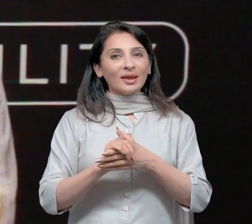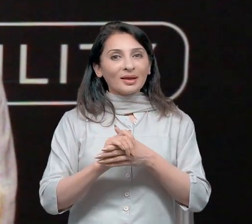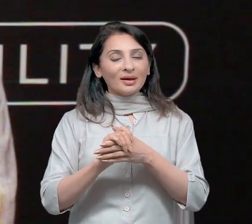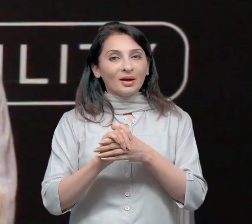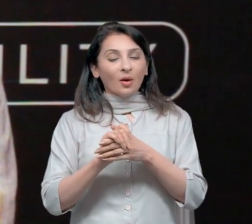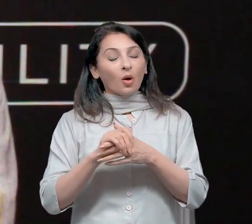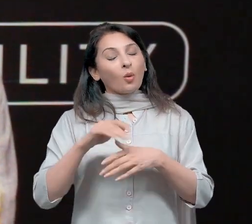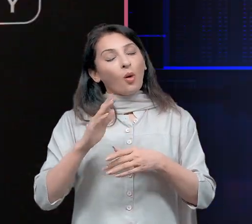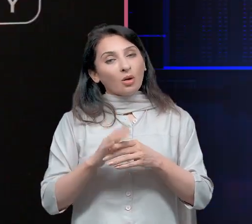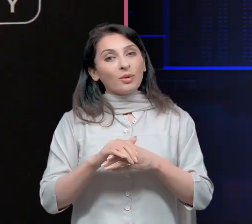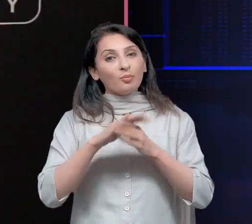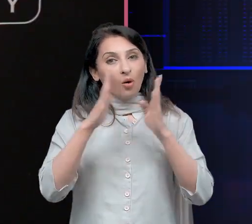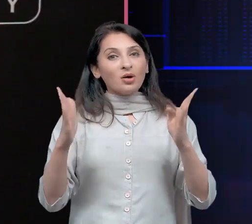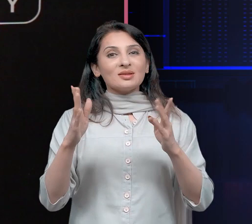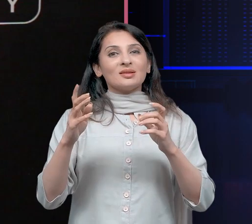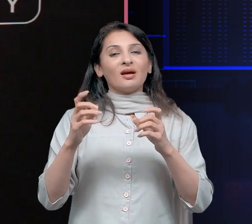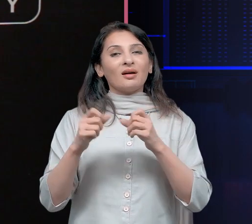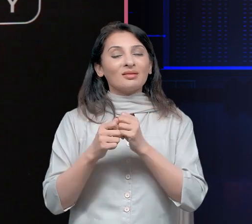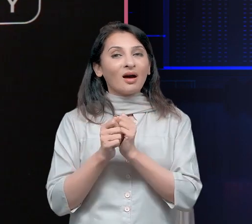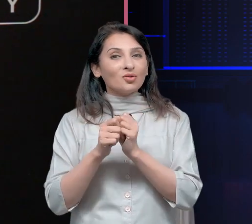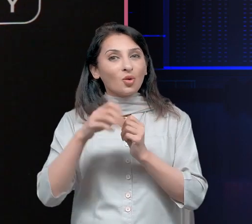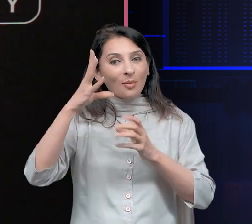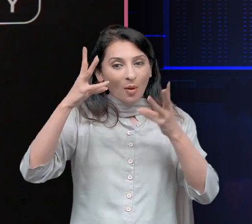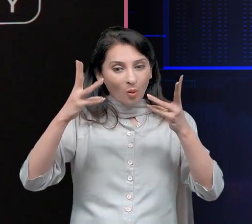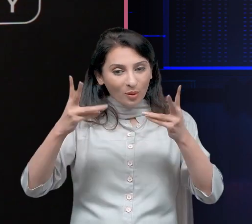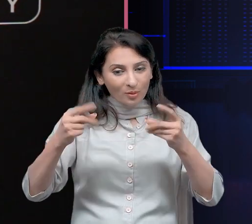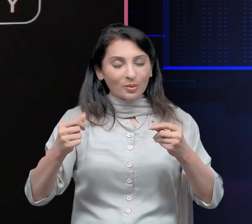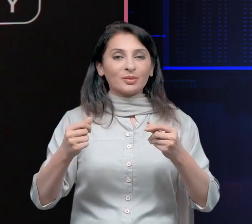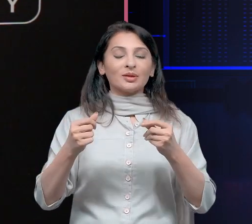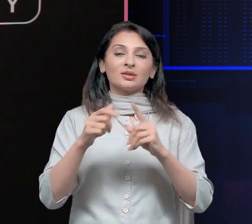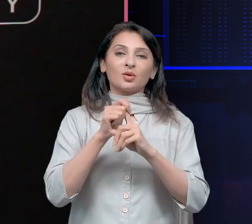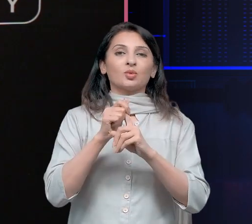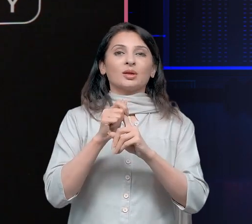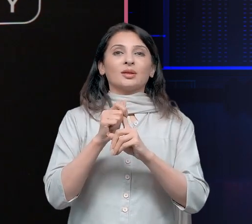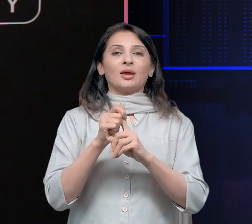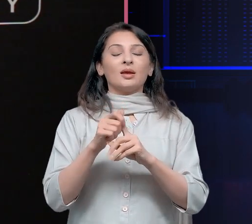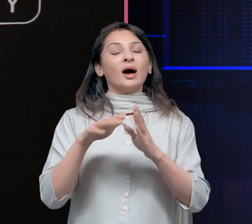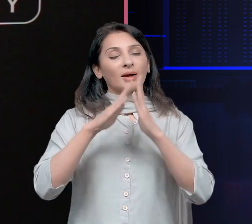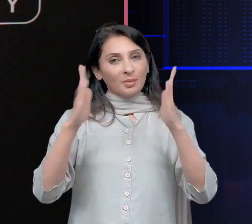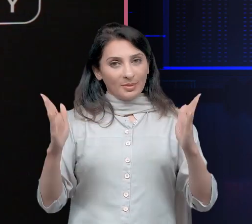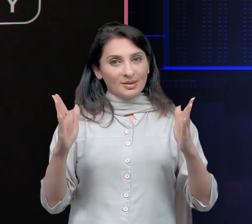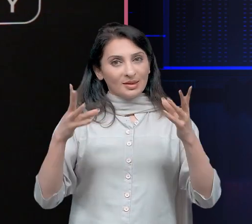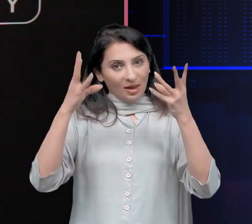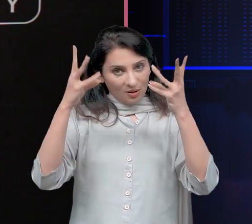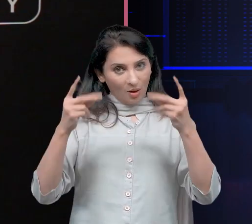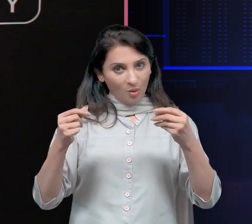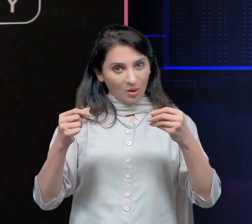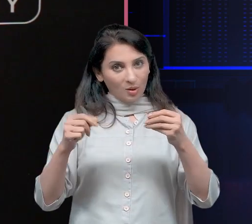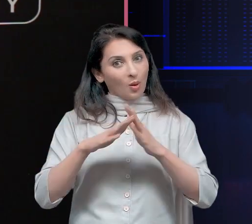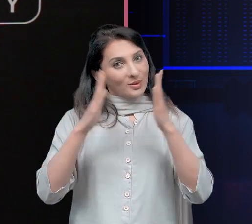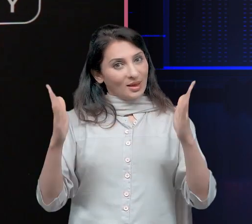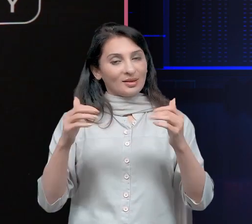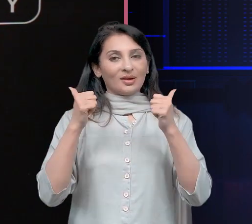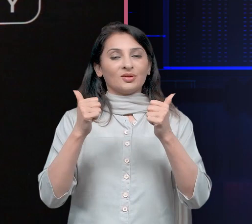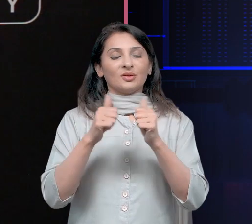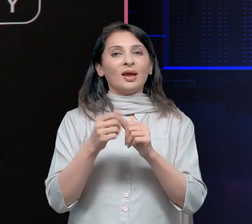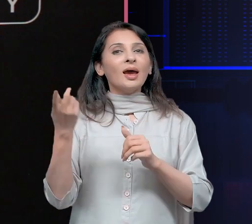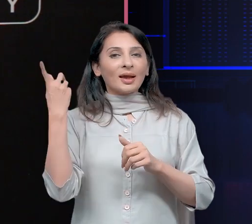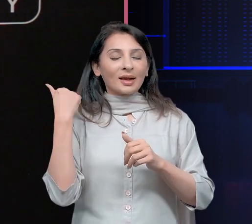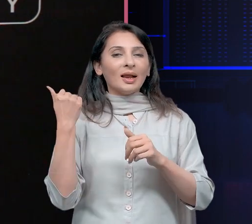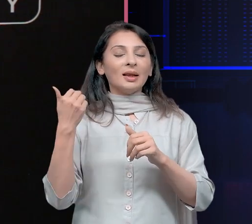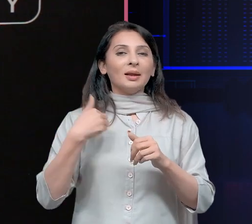करना है इसके ऊपर। तो कल मुझे मौका मिला था और मैं गई थी एक इवेंट के ऊपर, जहाँ आपके